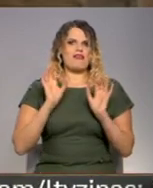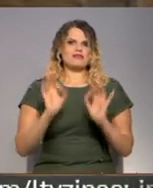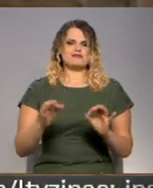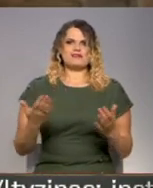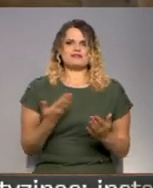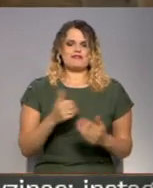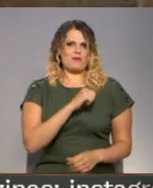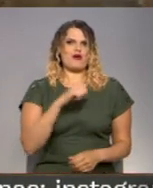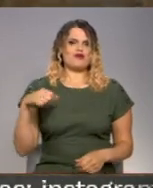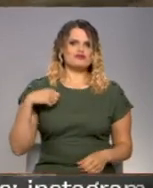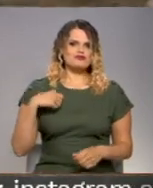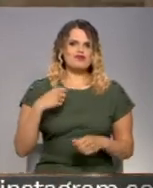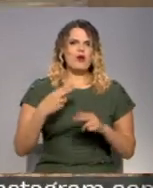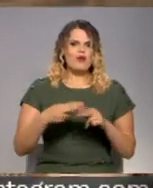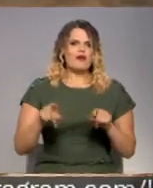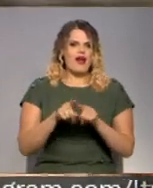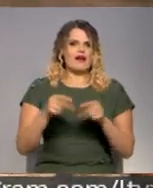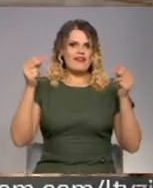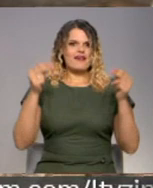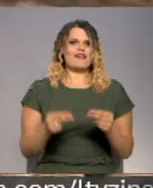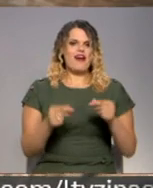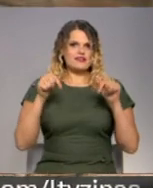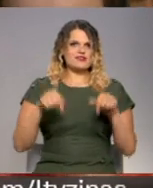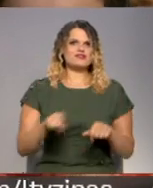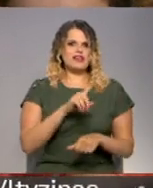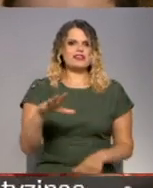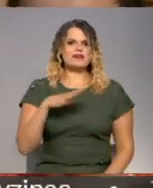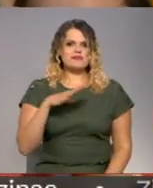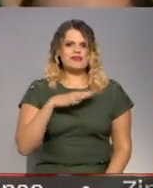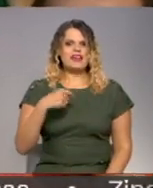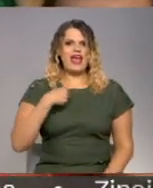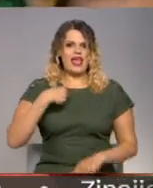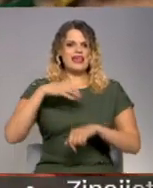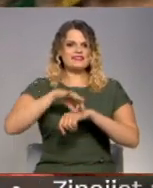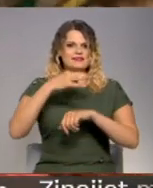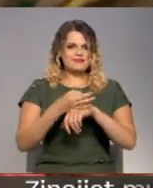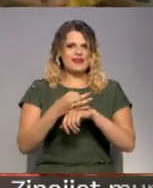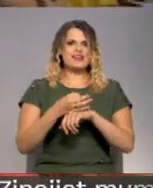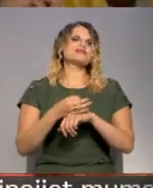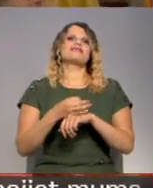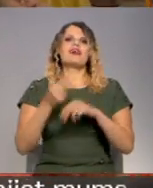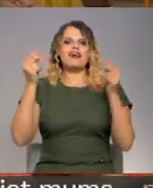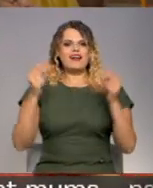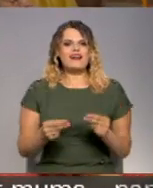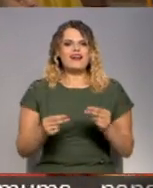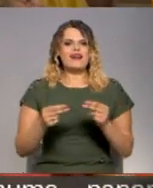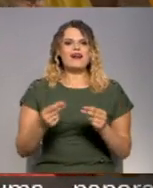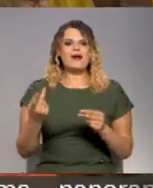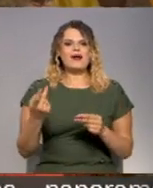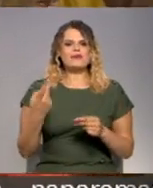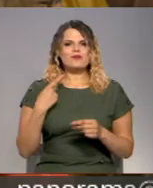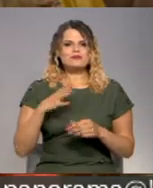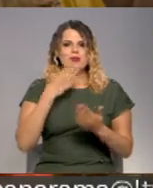labākais apliecinājums tam ir kāzas, kas svinētas saimē. Es pēcēju kāzas, pēc man noviem, mums bija